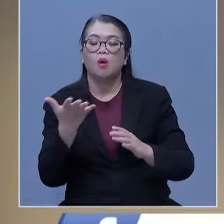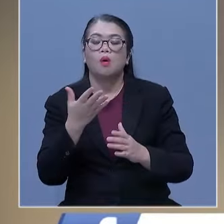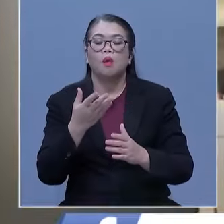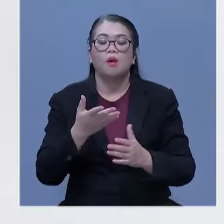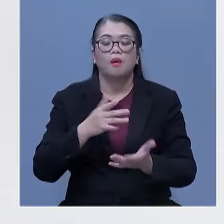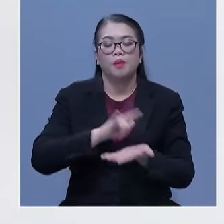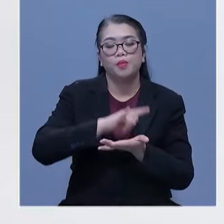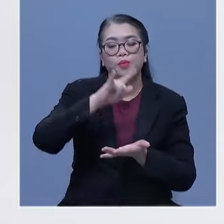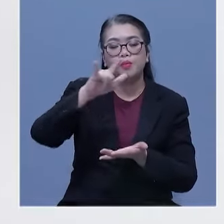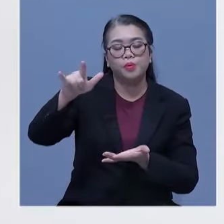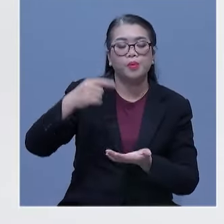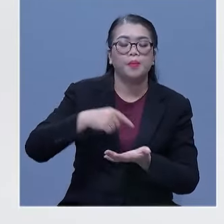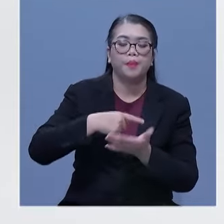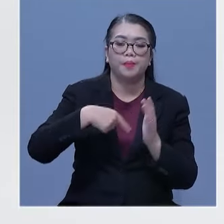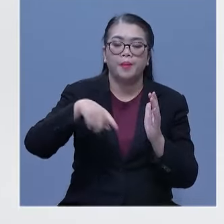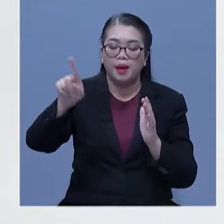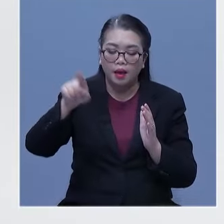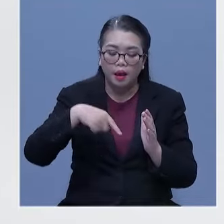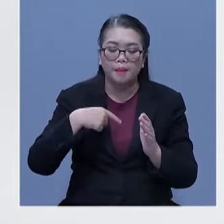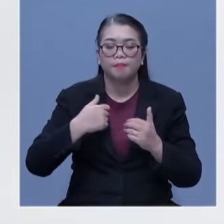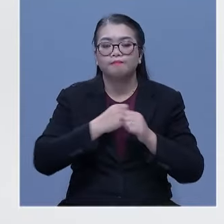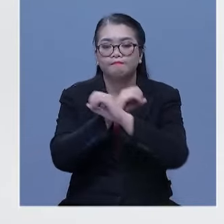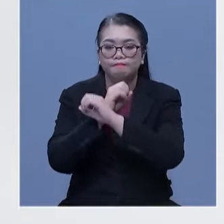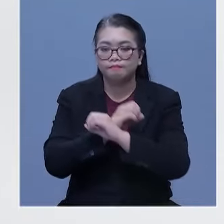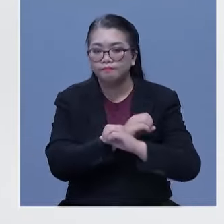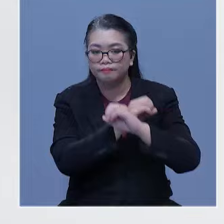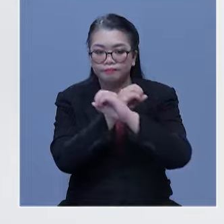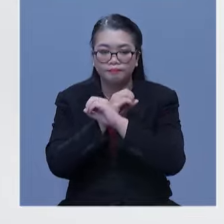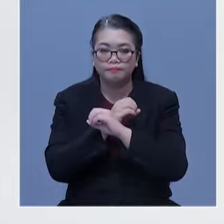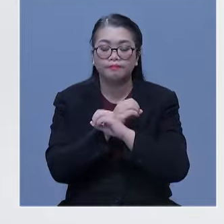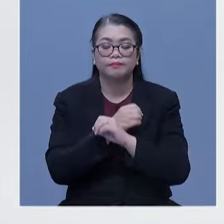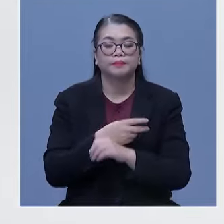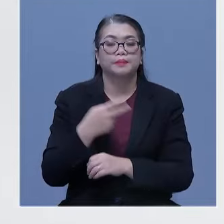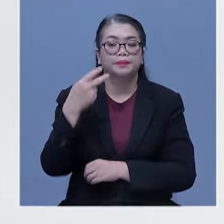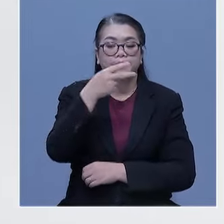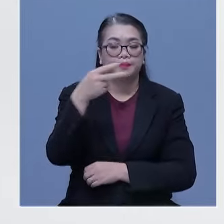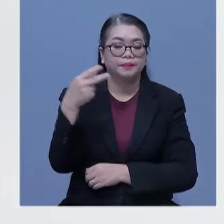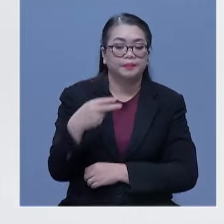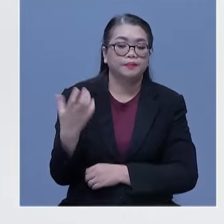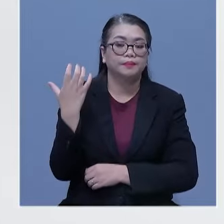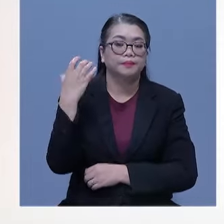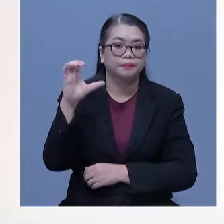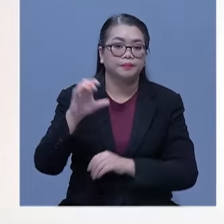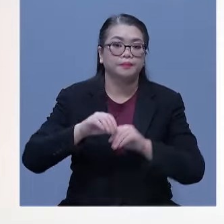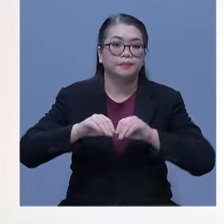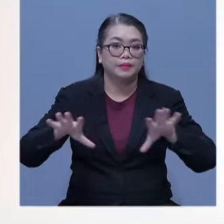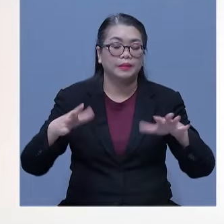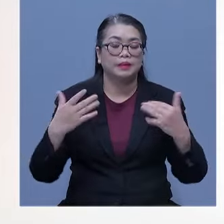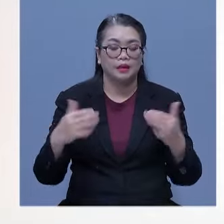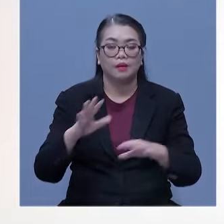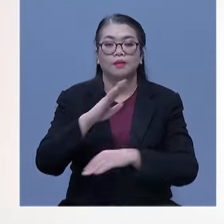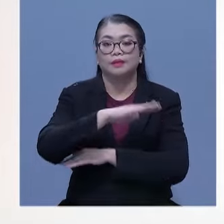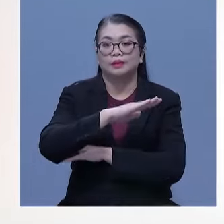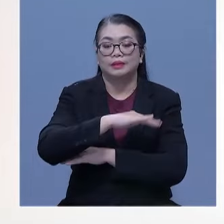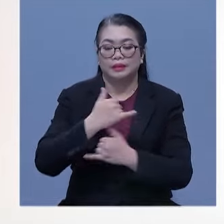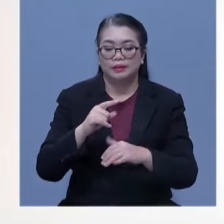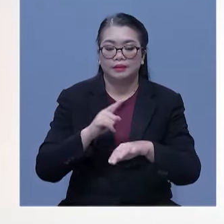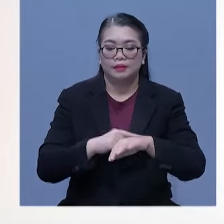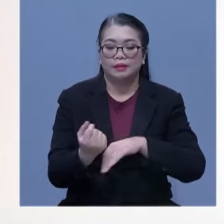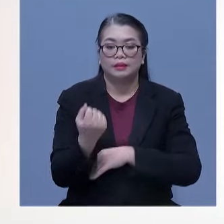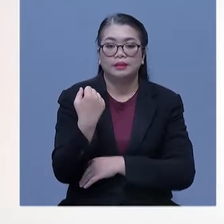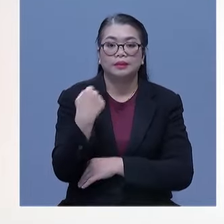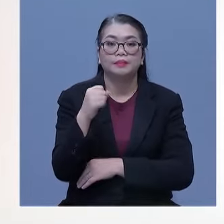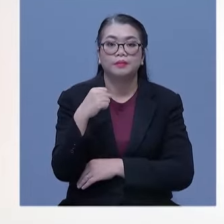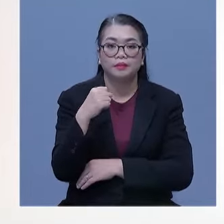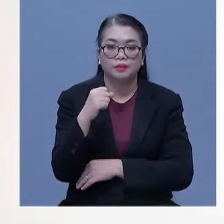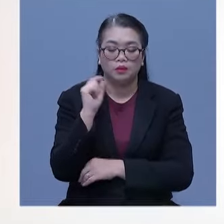ทางแล้วก็ไปกลับโดยปลอดภัยนะครับนี่คือความเคลื่อนไหวล่าสุดแล้วก็ดูเหมือนว่าเมื่อสายๆที่ผ่านมาเนี่ย 10:00นกว่าๆเนี่ย